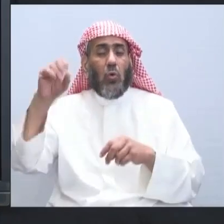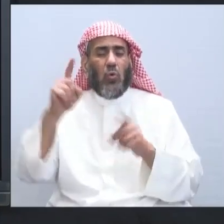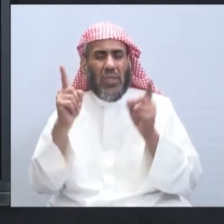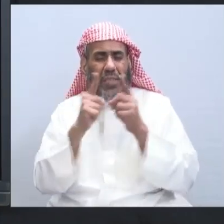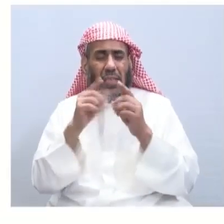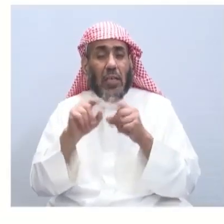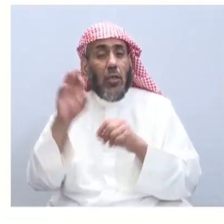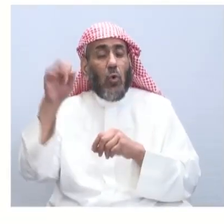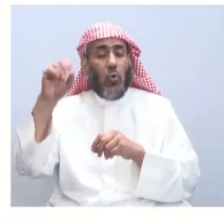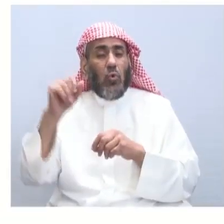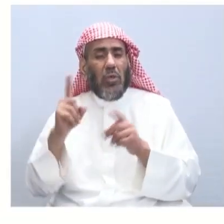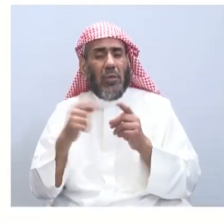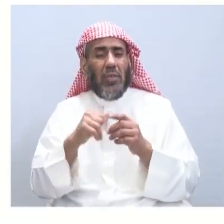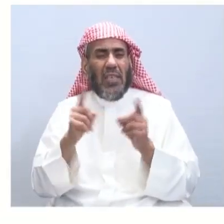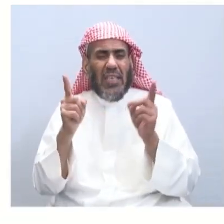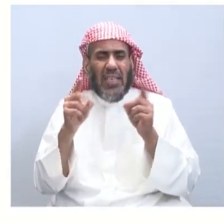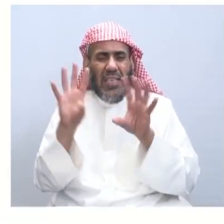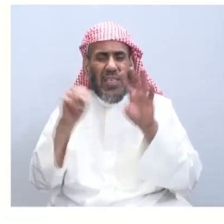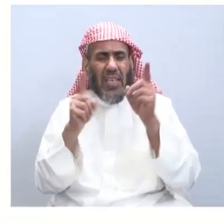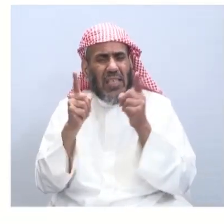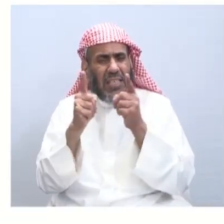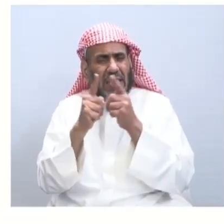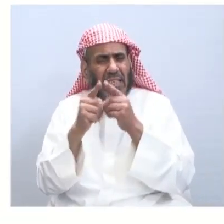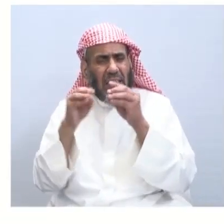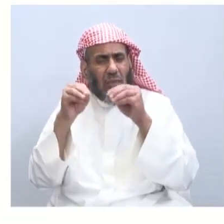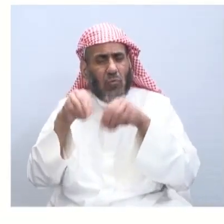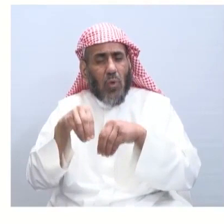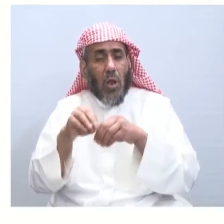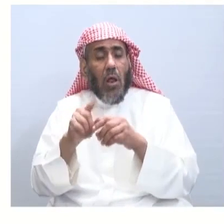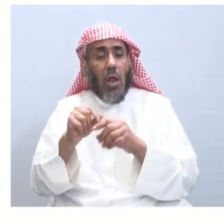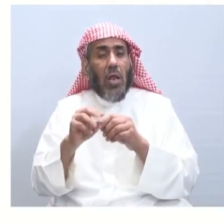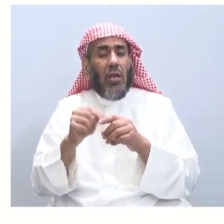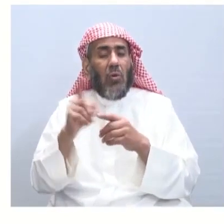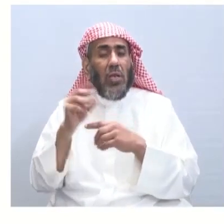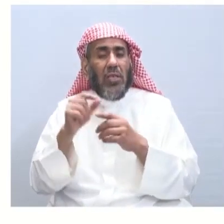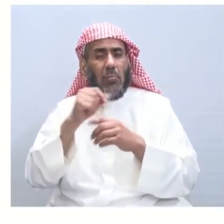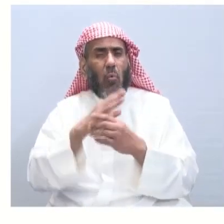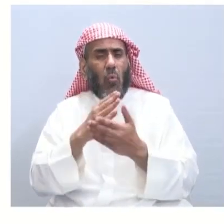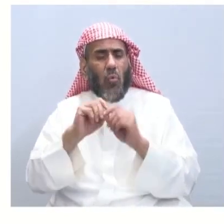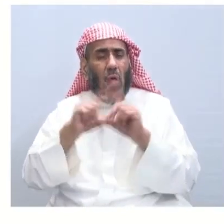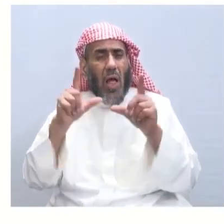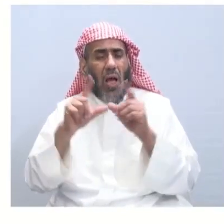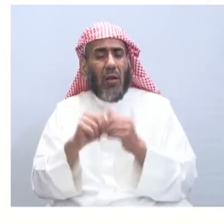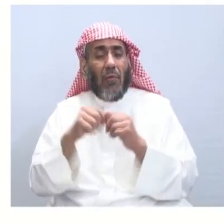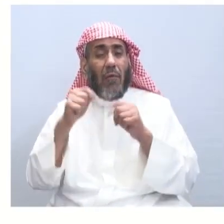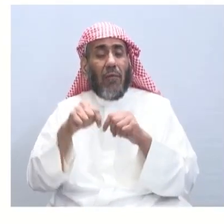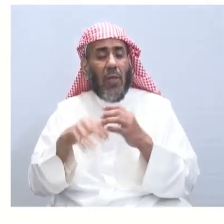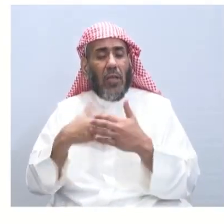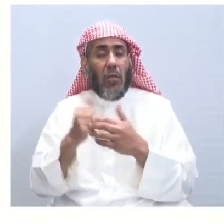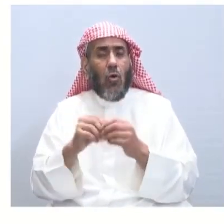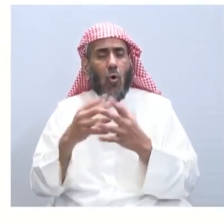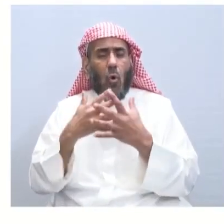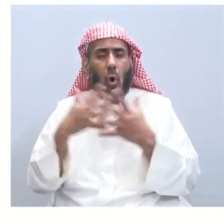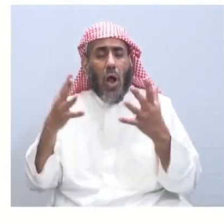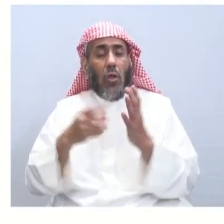لكن المخصوصه او ما يسمى بالقصه القصيره جدا هنا جنس ادبي طبعا وظهر حديثا وكثر